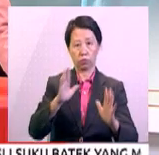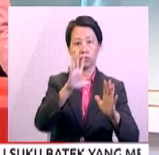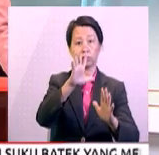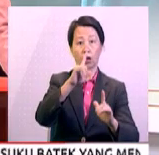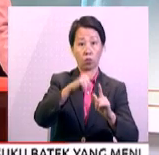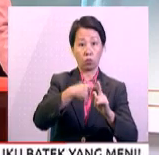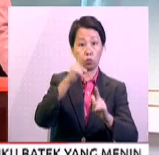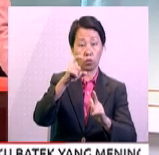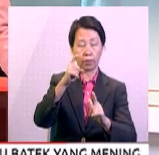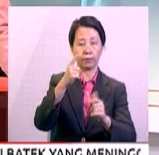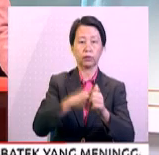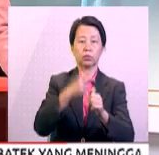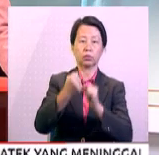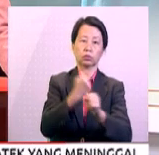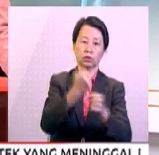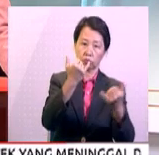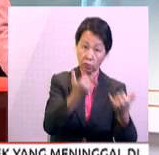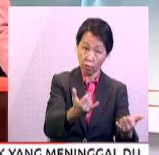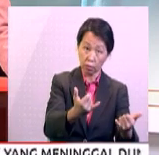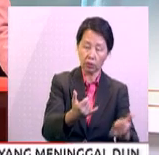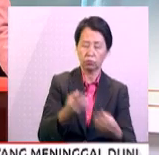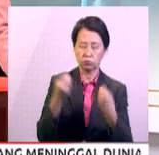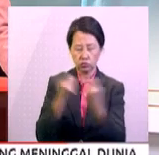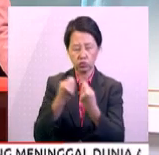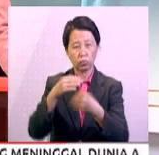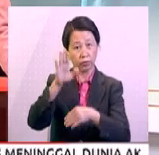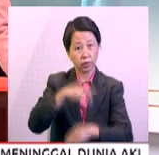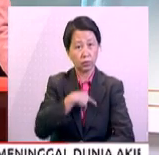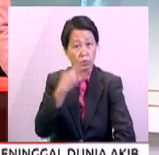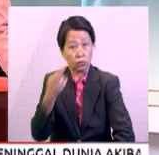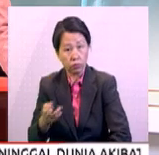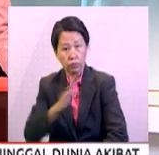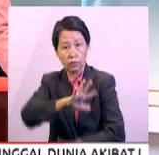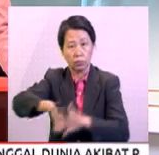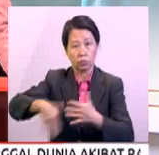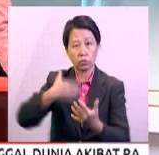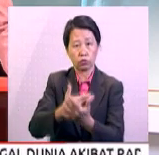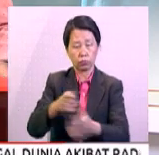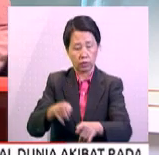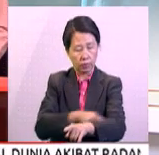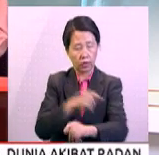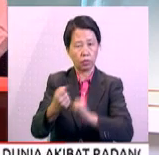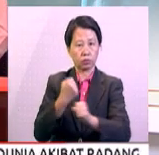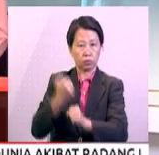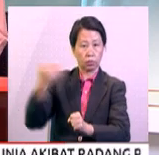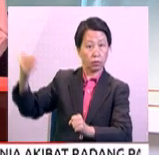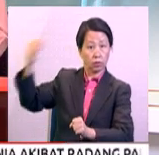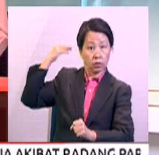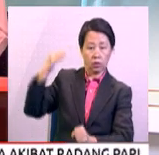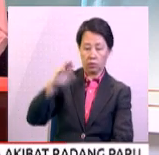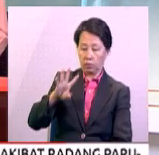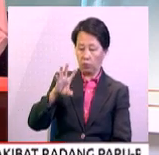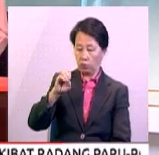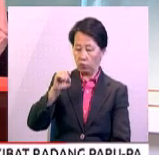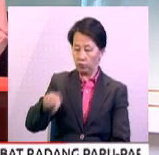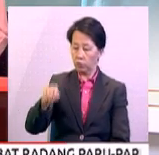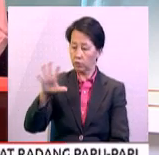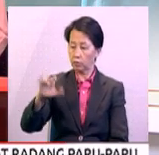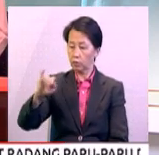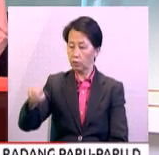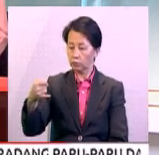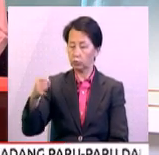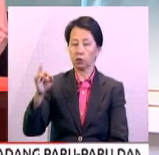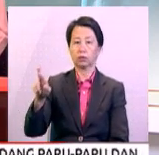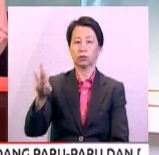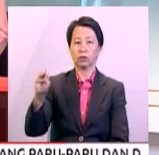bulan pertama tahun ini. Jumlah tersebut melebihi kerugian keseluruhan sepanjang tahun lepas iaitu RM40.5 juta